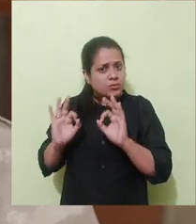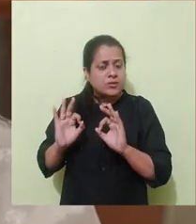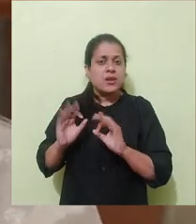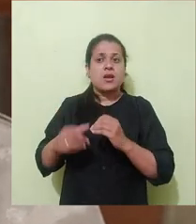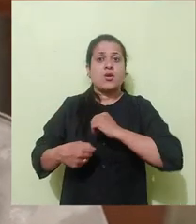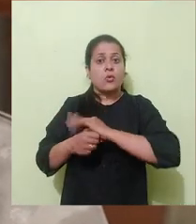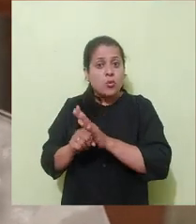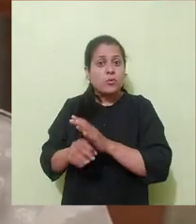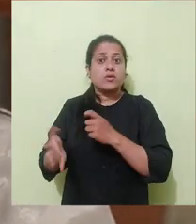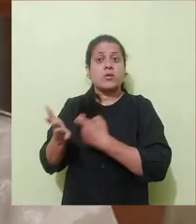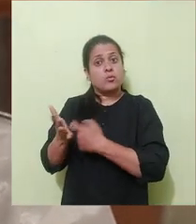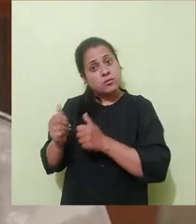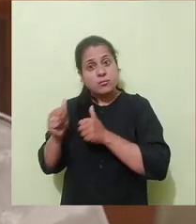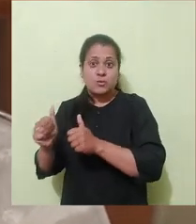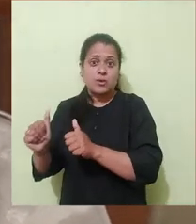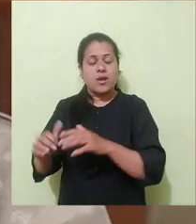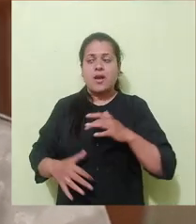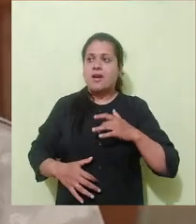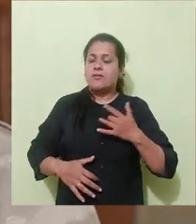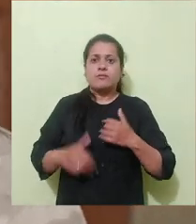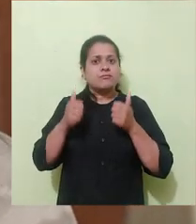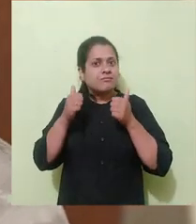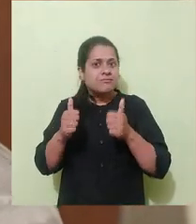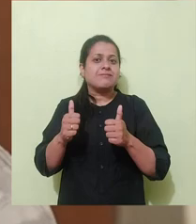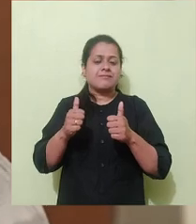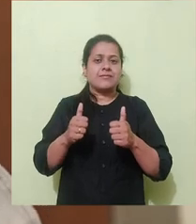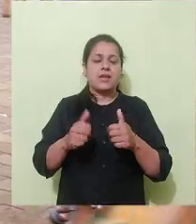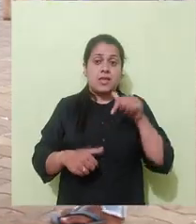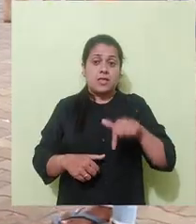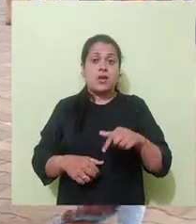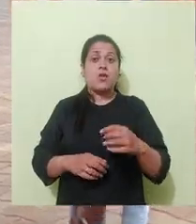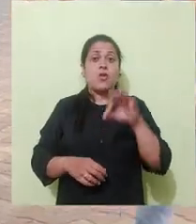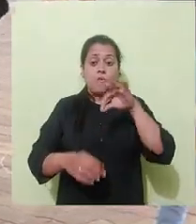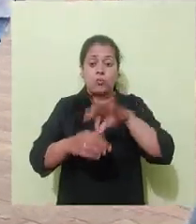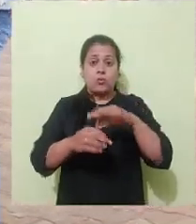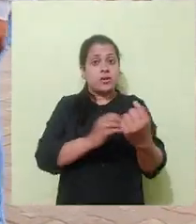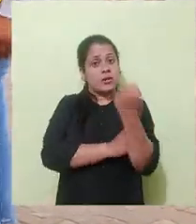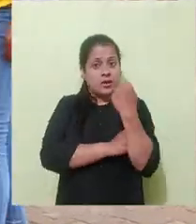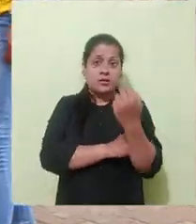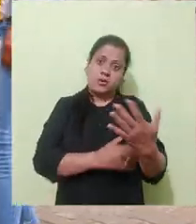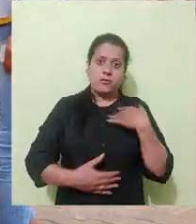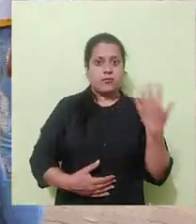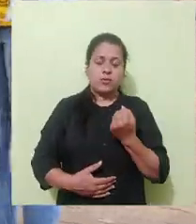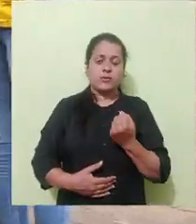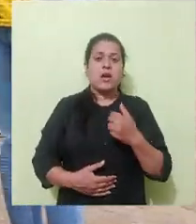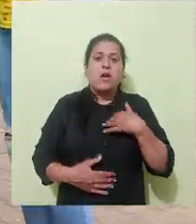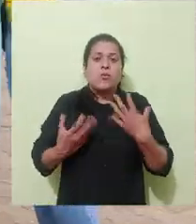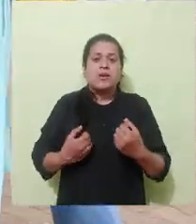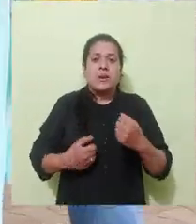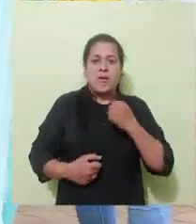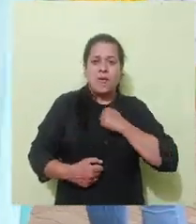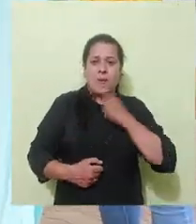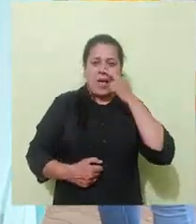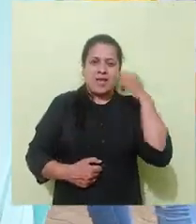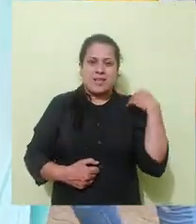सब लोग कोविड के नियमों का पालन कर रहे हैं, मुझे बहुत अच्छा लग रहा है. अभी हमें भी राइट्स मिल गया है वोटिंग करने के लिए, तो मैं चाहती हूँ मेरे